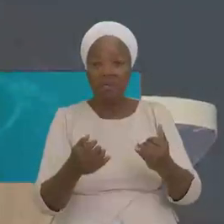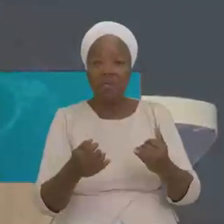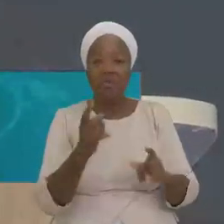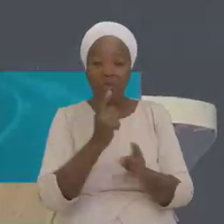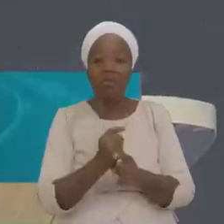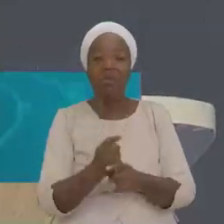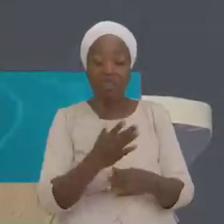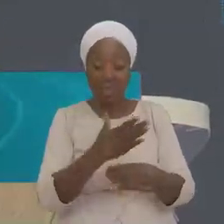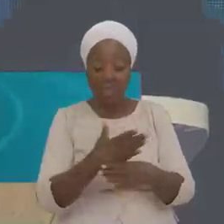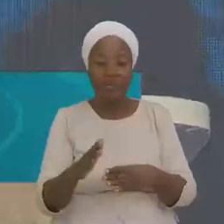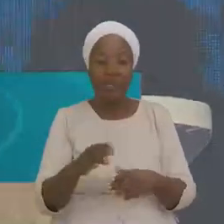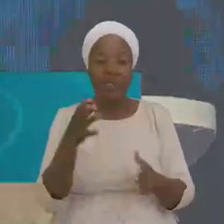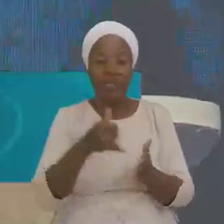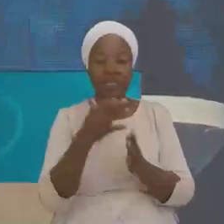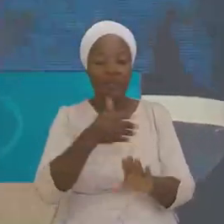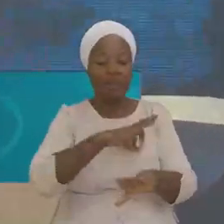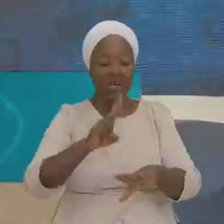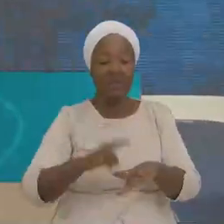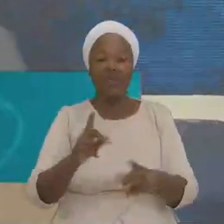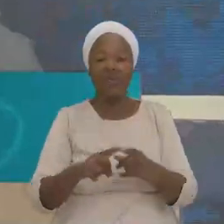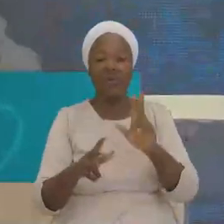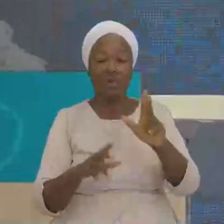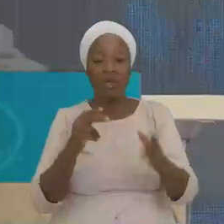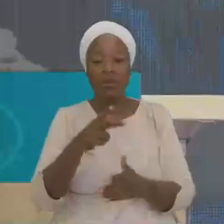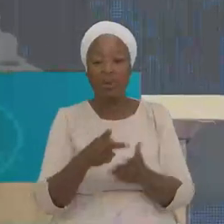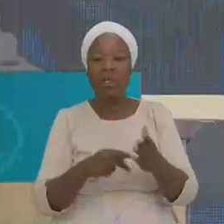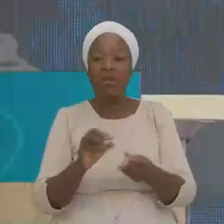Le message se divise naturellement en trois parties.